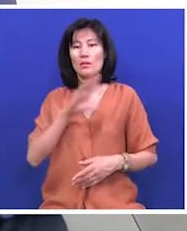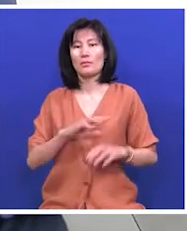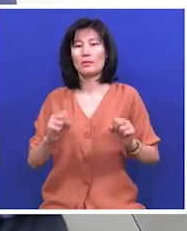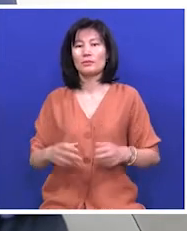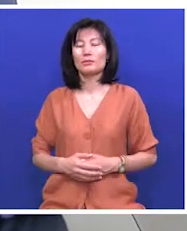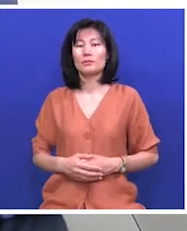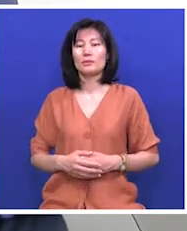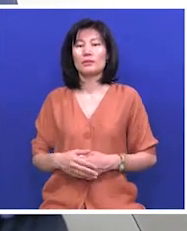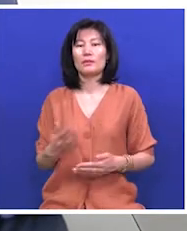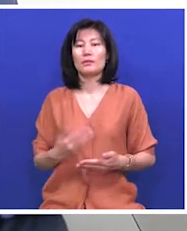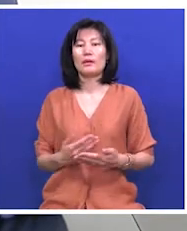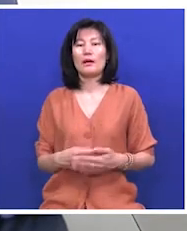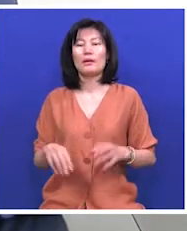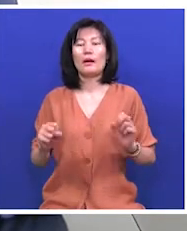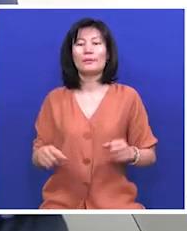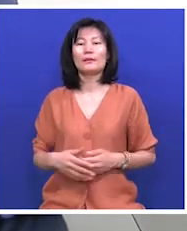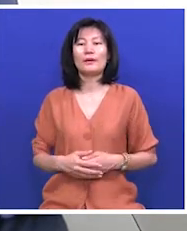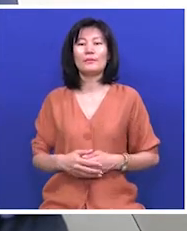десек болады. Өйткені